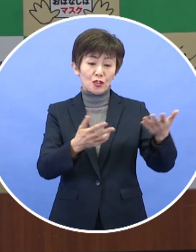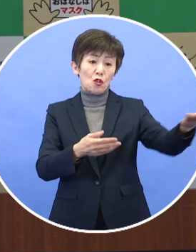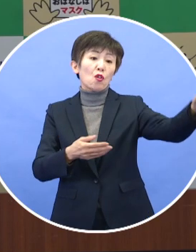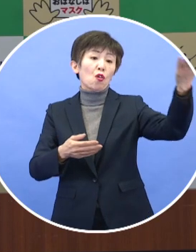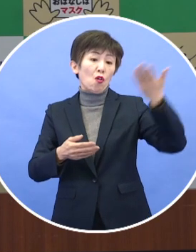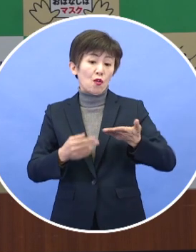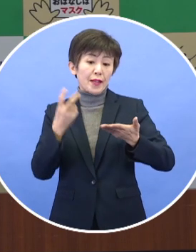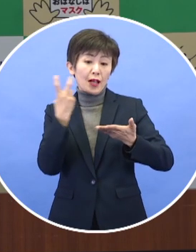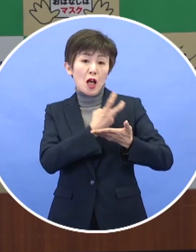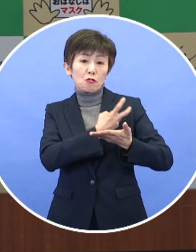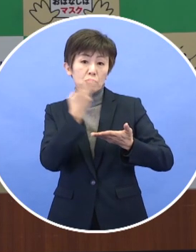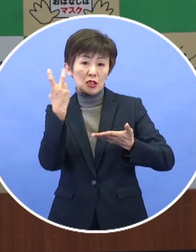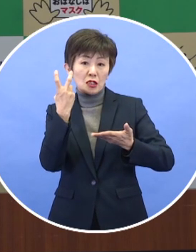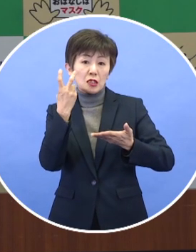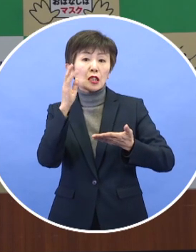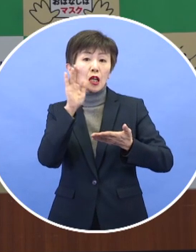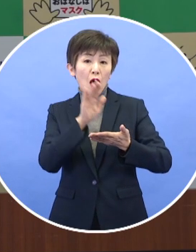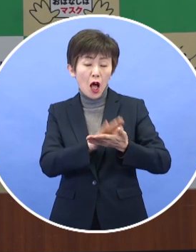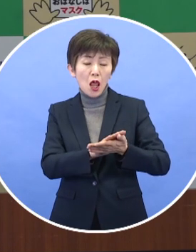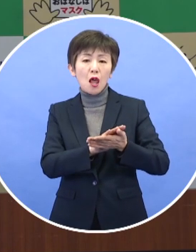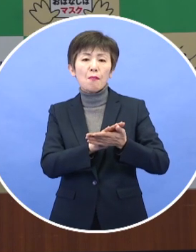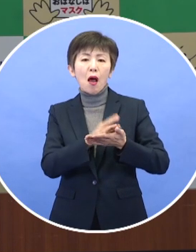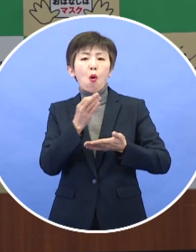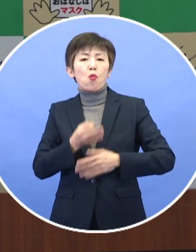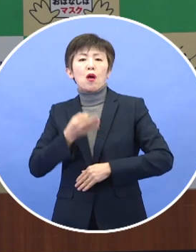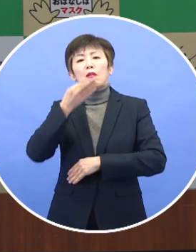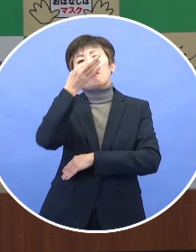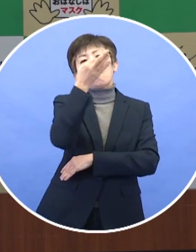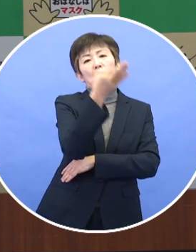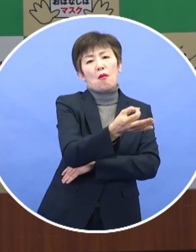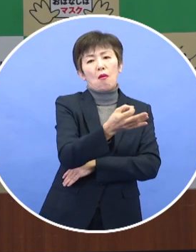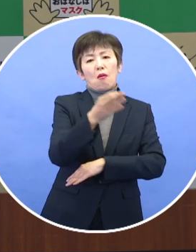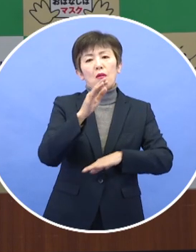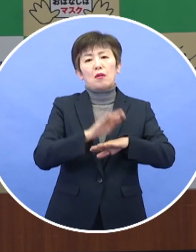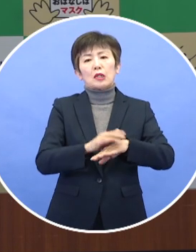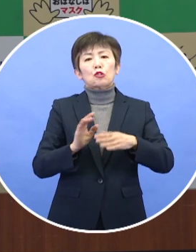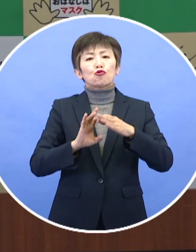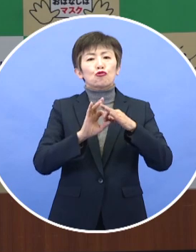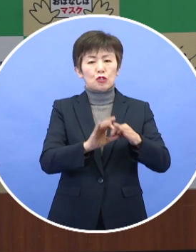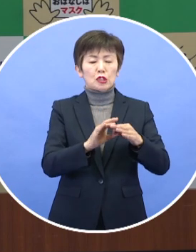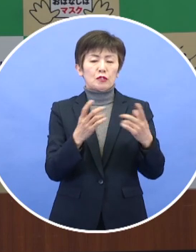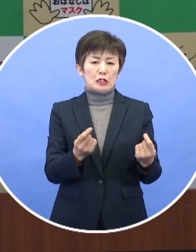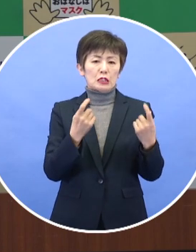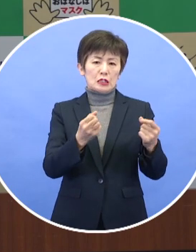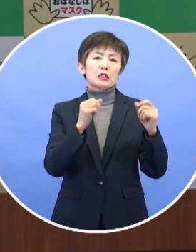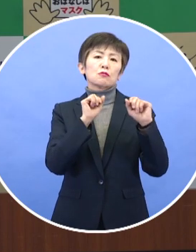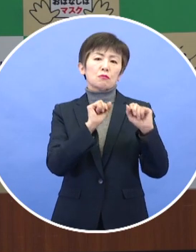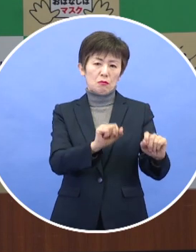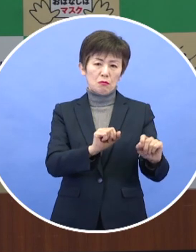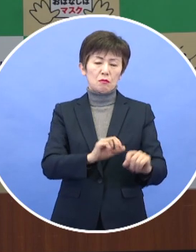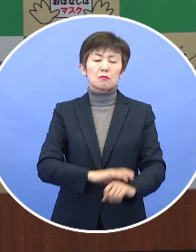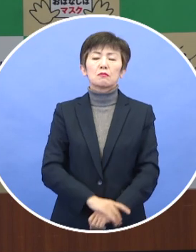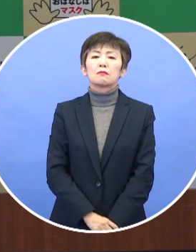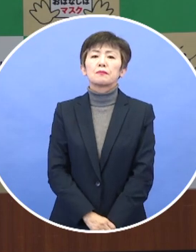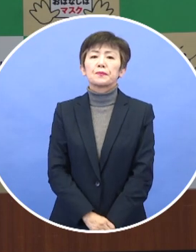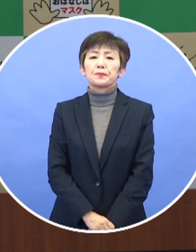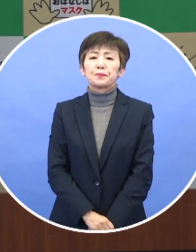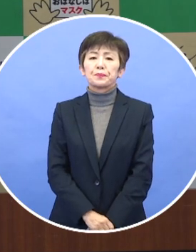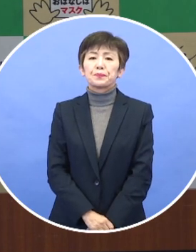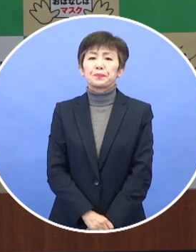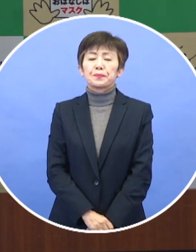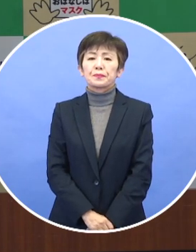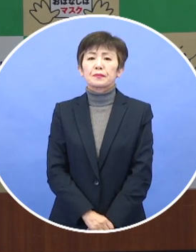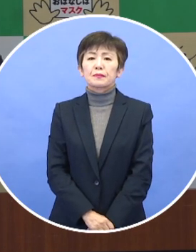確認が取れれば振り込みをさせていただきますので、手続きはもう簡便にやらせていただきます。 ということ